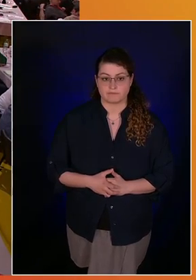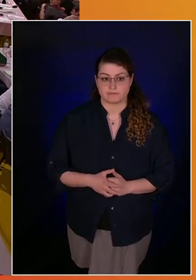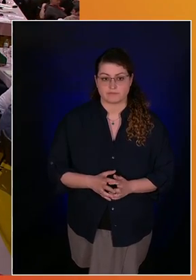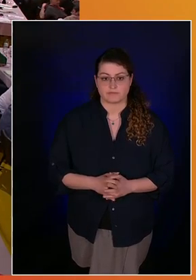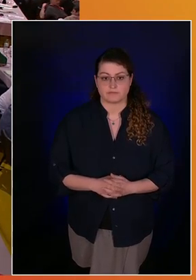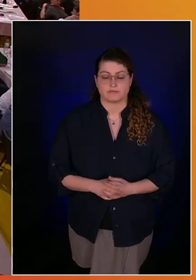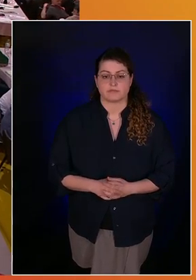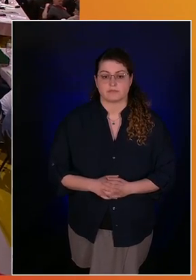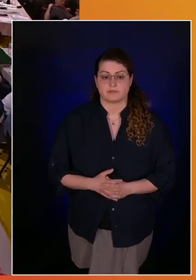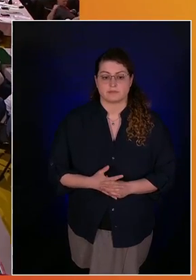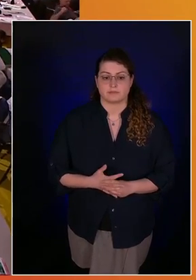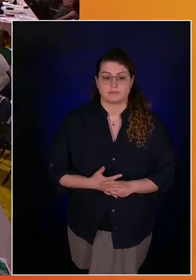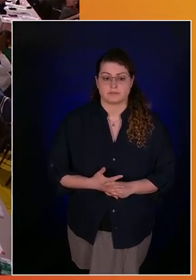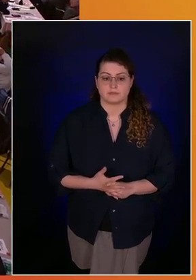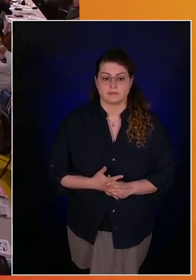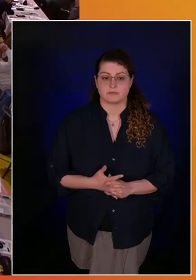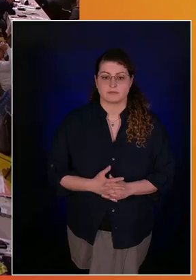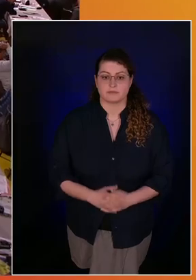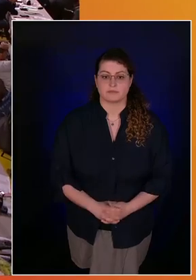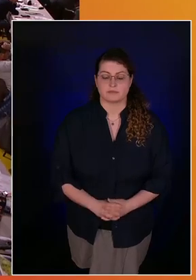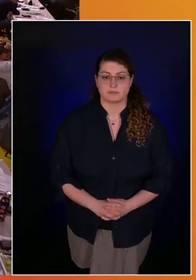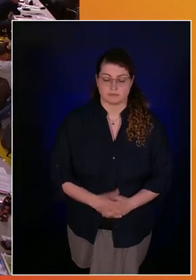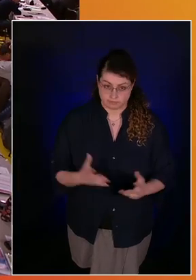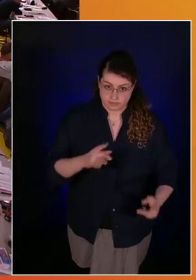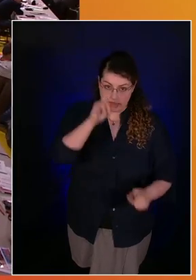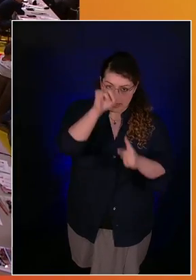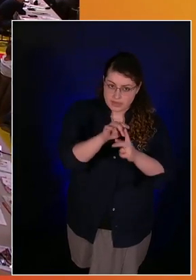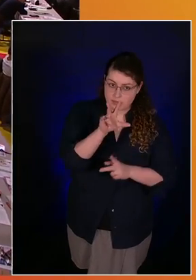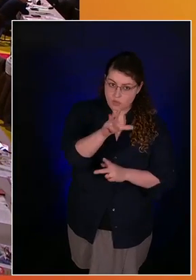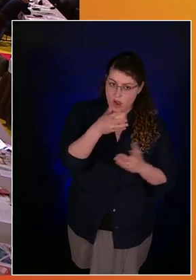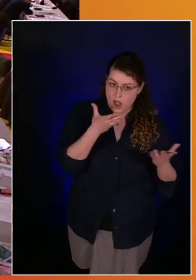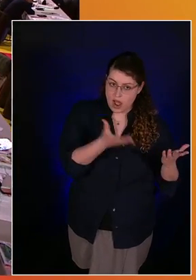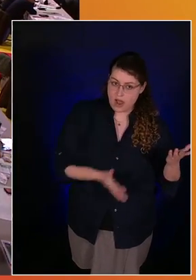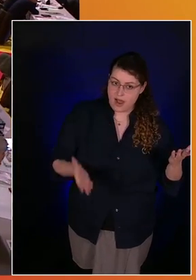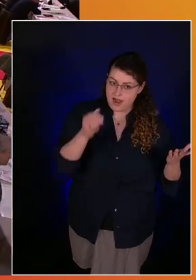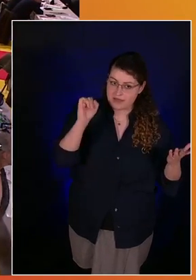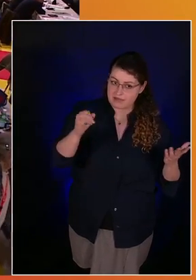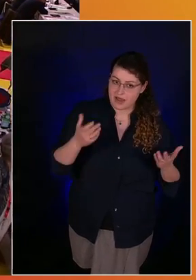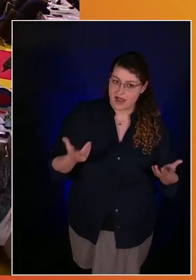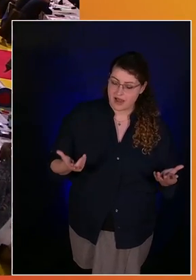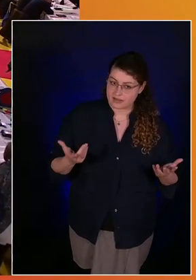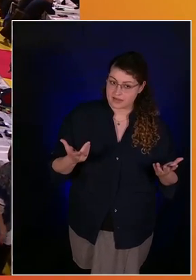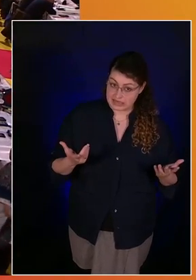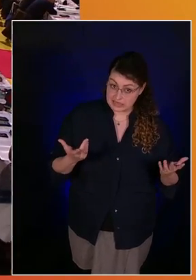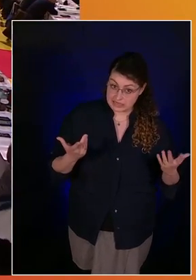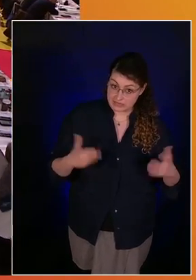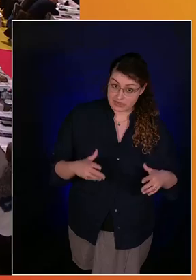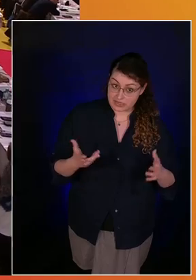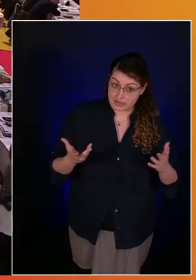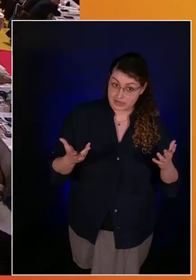ch est le thème 3 mes camarades il